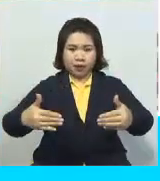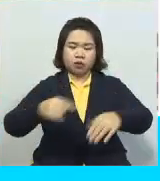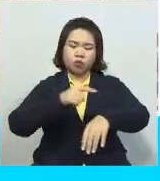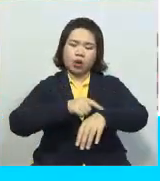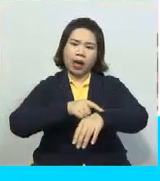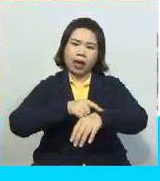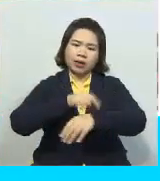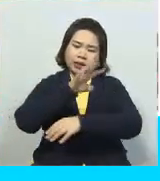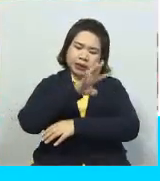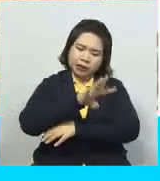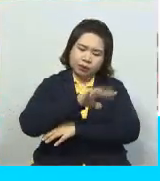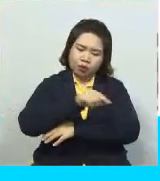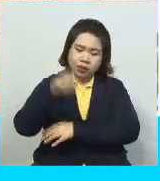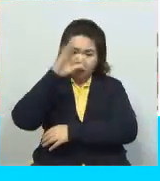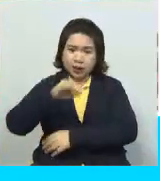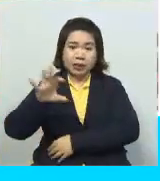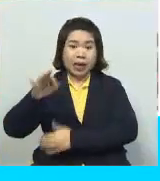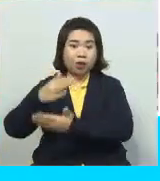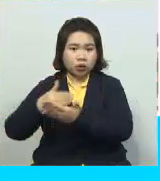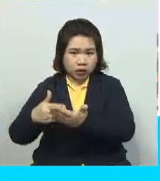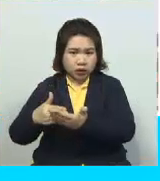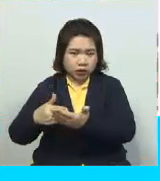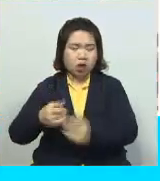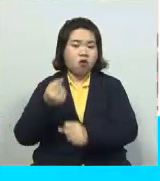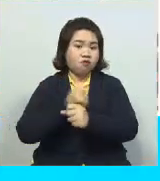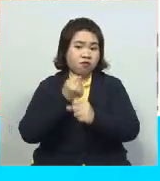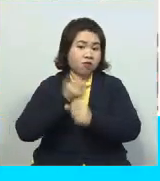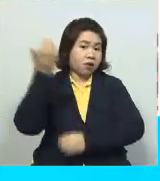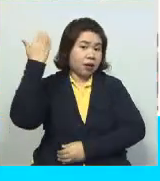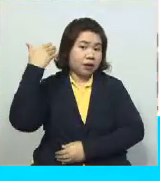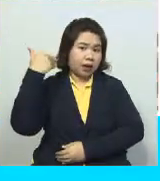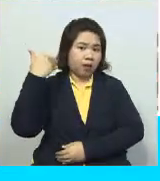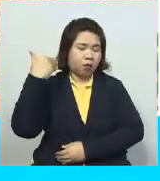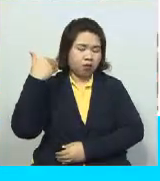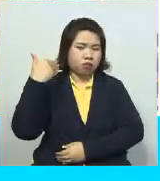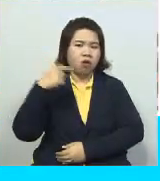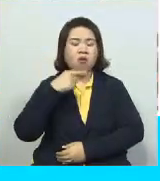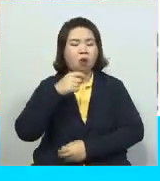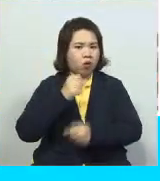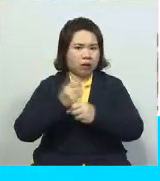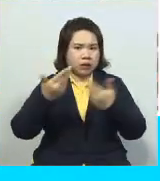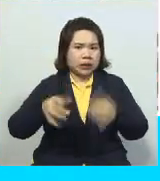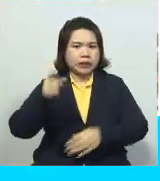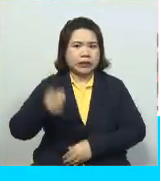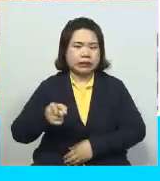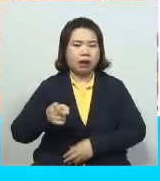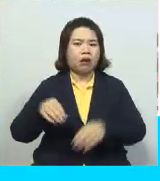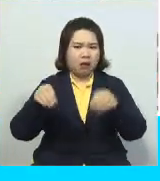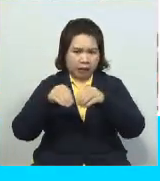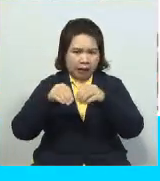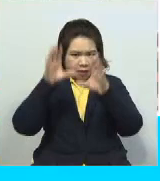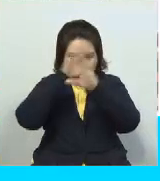าฬิกาถึง21นาฬิกา30นาทีนั้นในการซักซ้อมครั้งที่ผ่านมาก็ปรากฏว่ากว่าจะเสร็จสิ้นก็เกือบ22นาฬิ